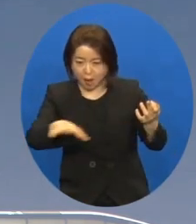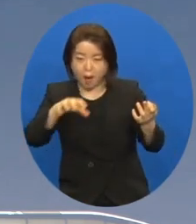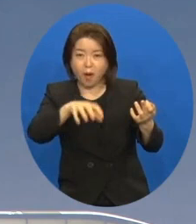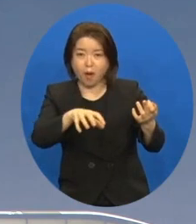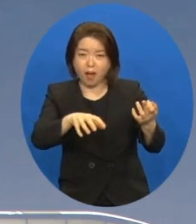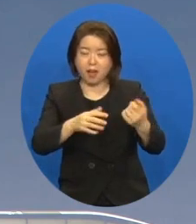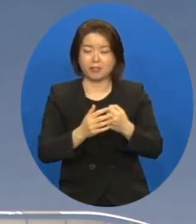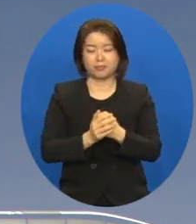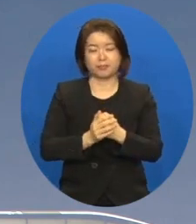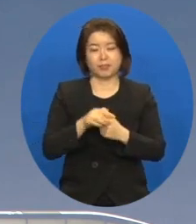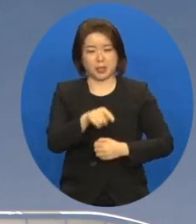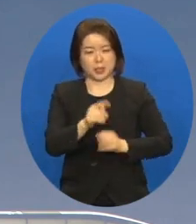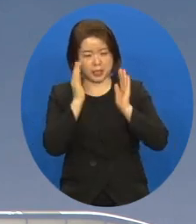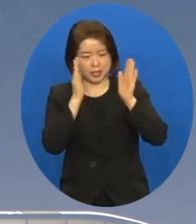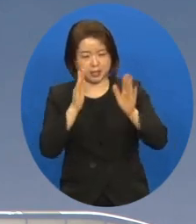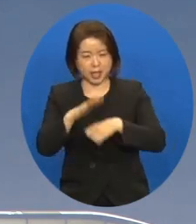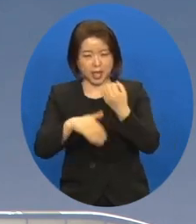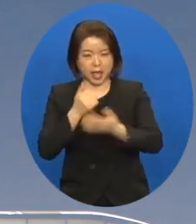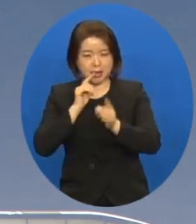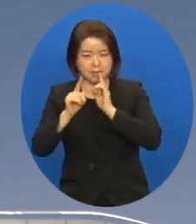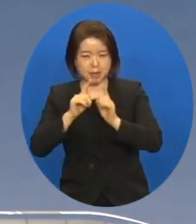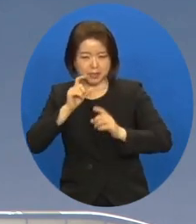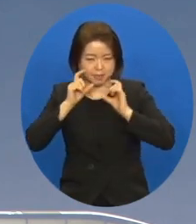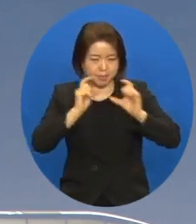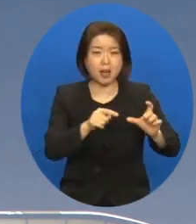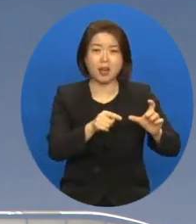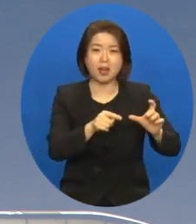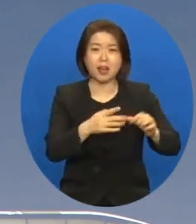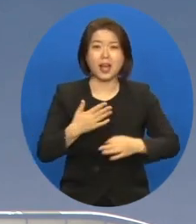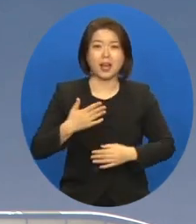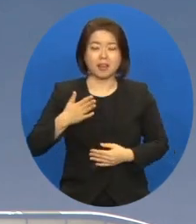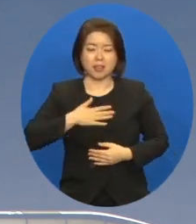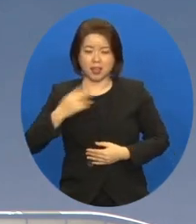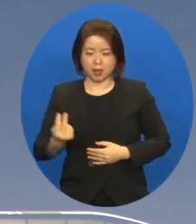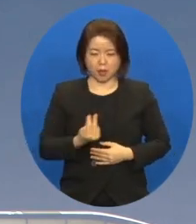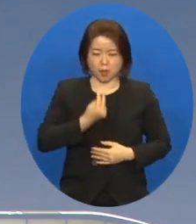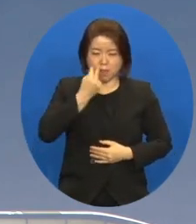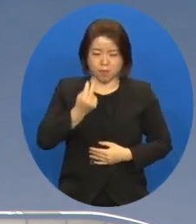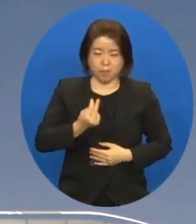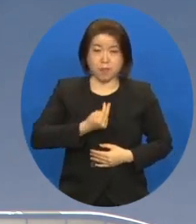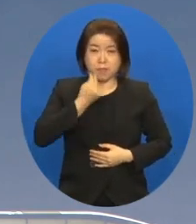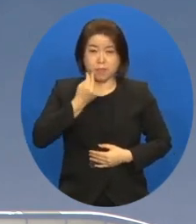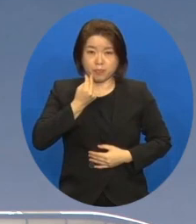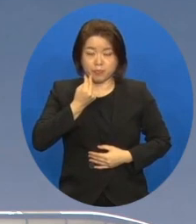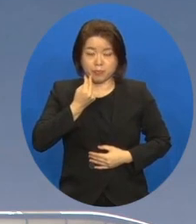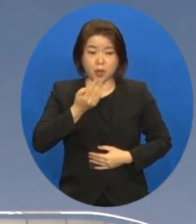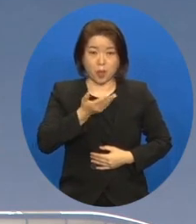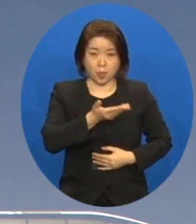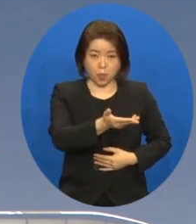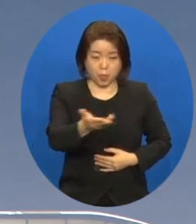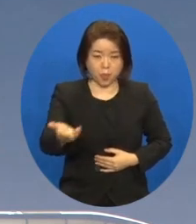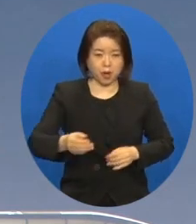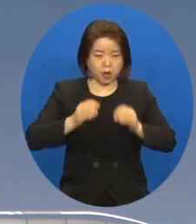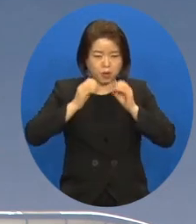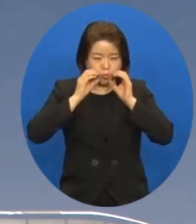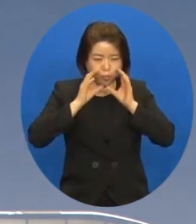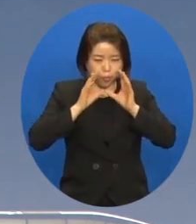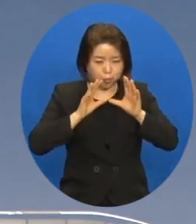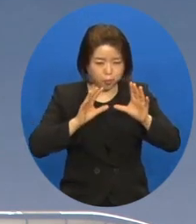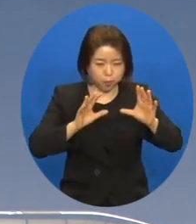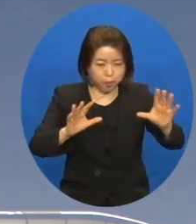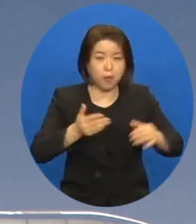하나님의 말씀을 대언합니다. 내가 생기를 너희 안에